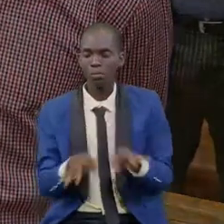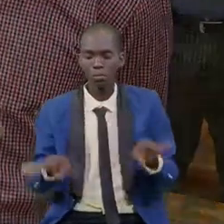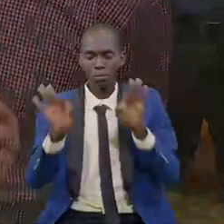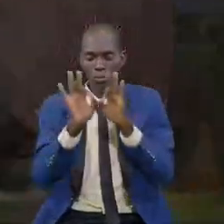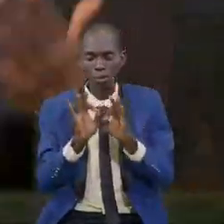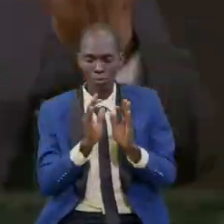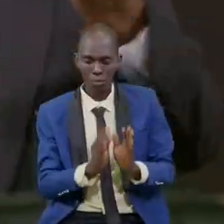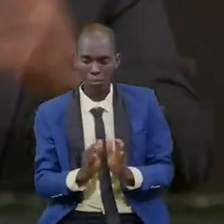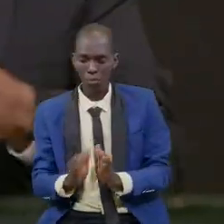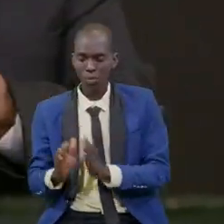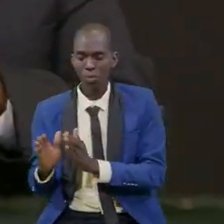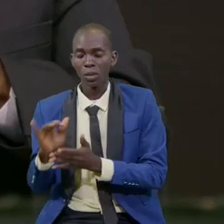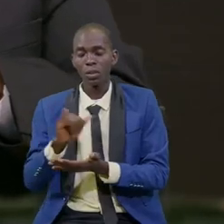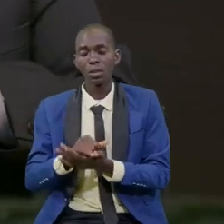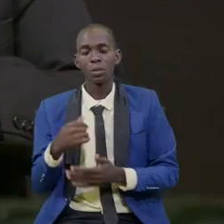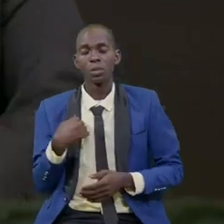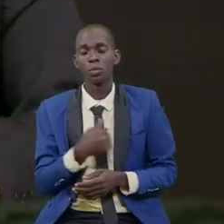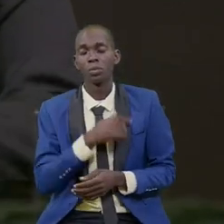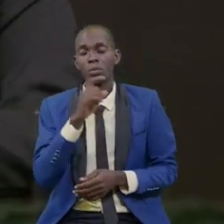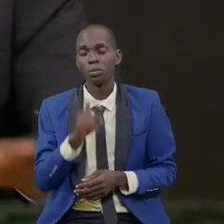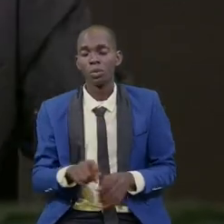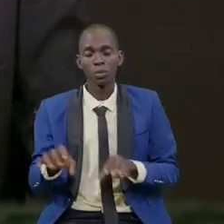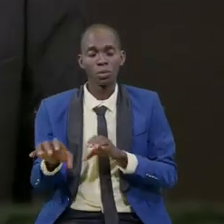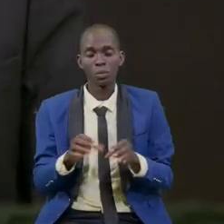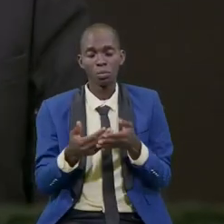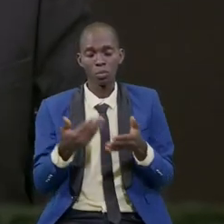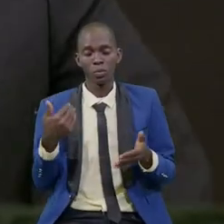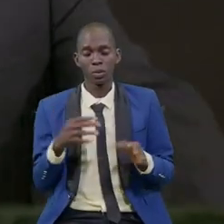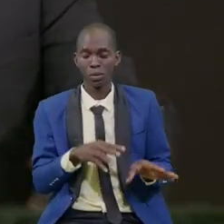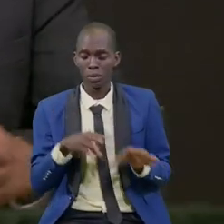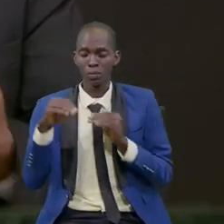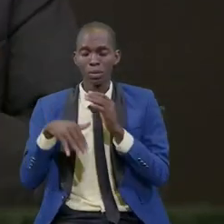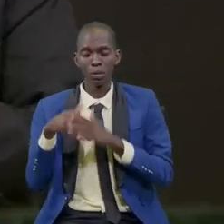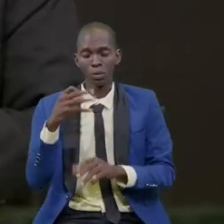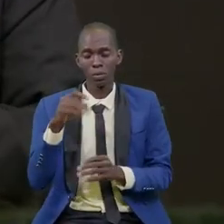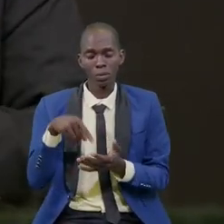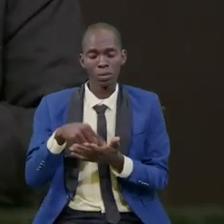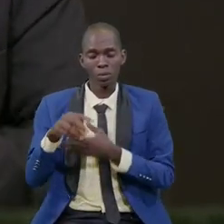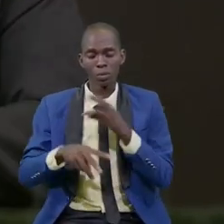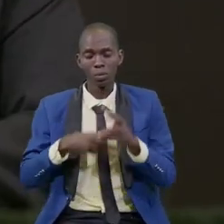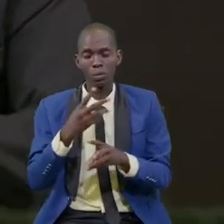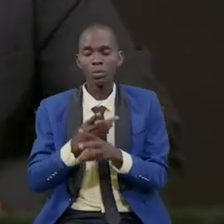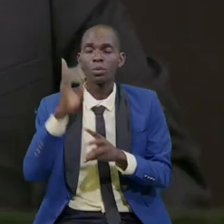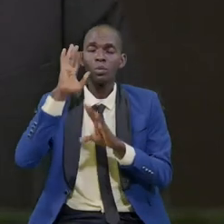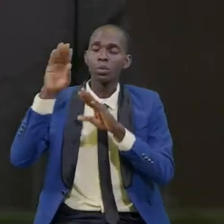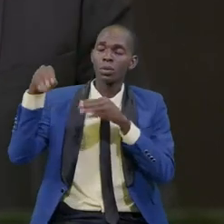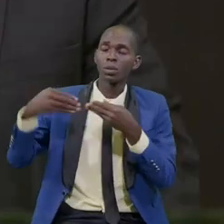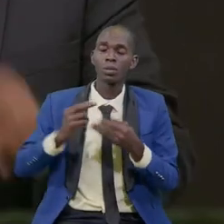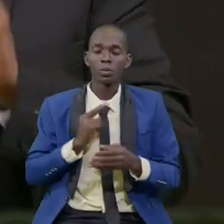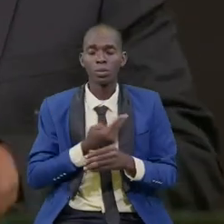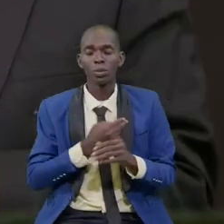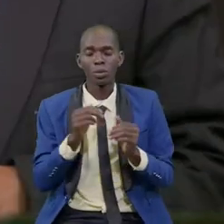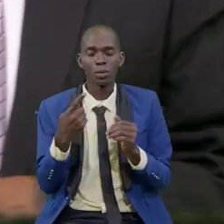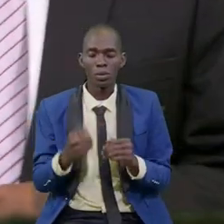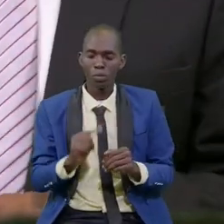préparation nécessaire que nous devons mettre en place avant de quitter ce monde, que tu nous accordes